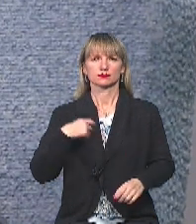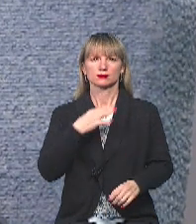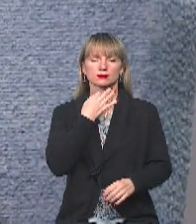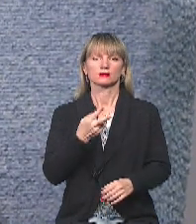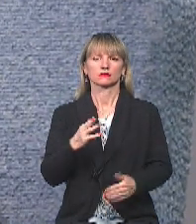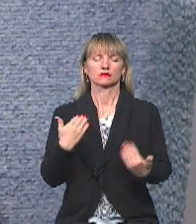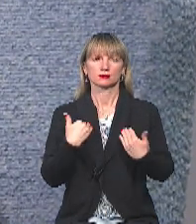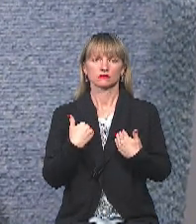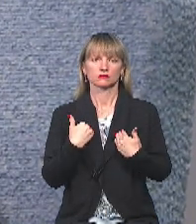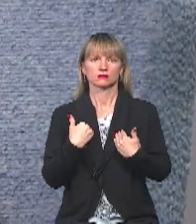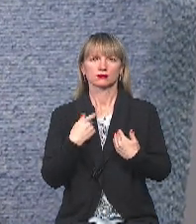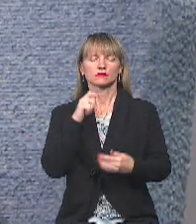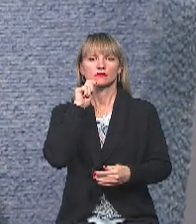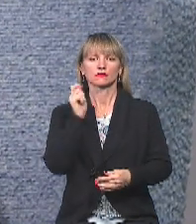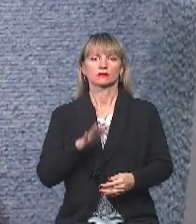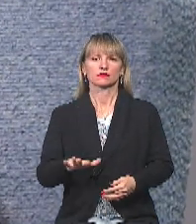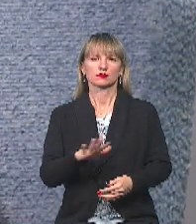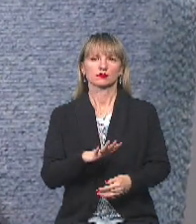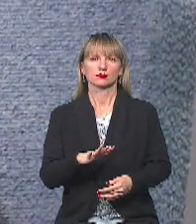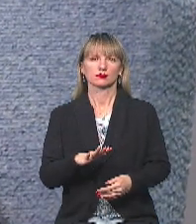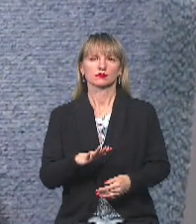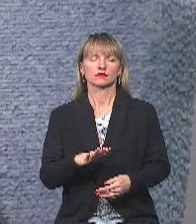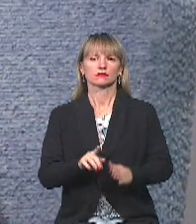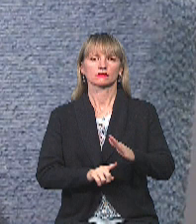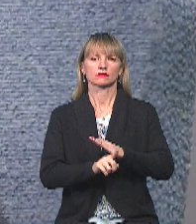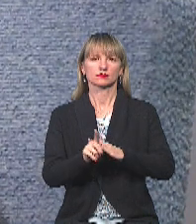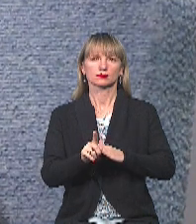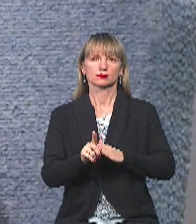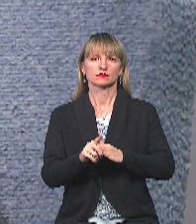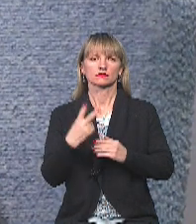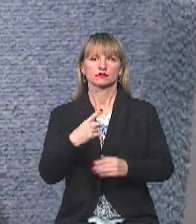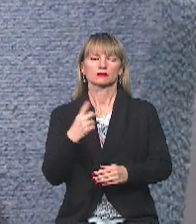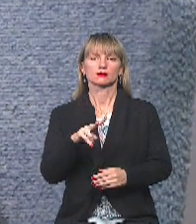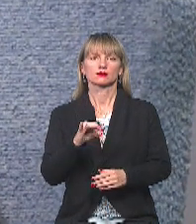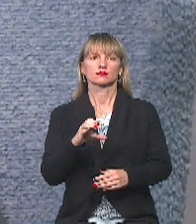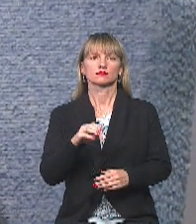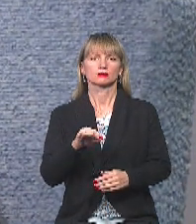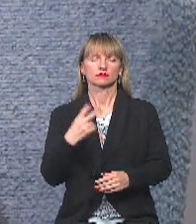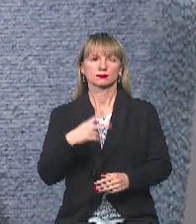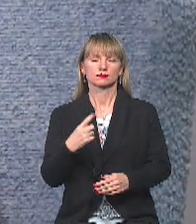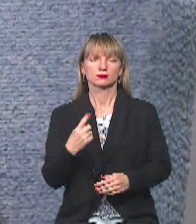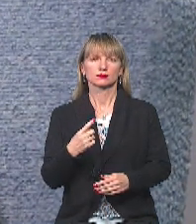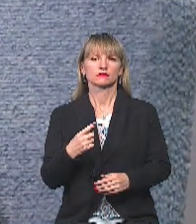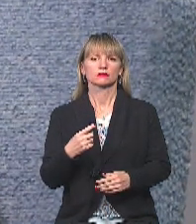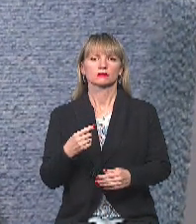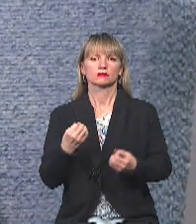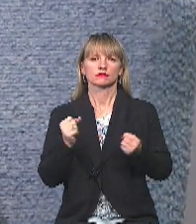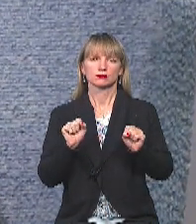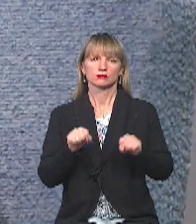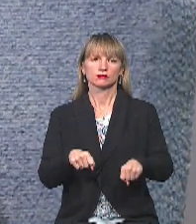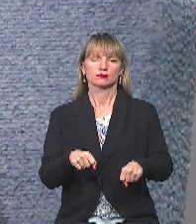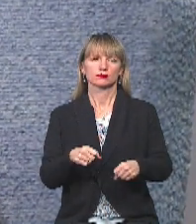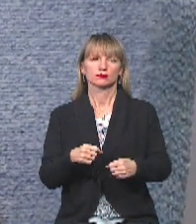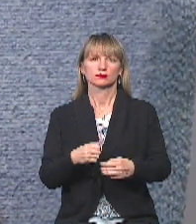для мене Україна почалася 21 листопада 2004-го. Може, запізно, тут не будемо ставити